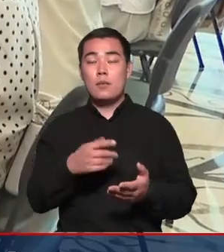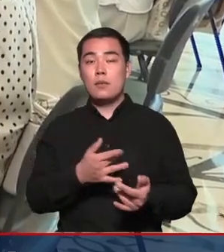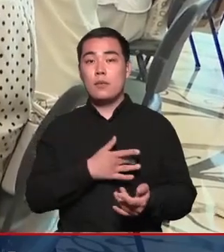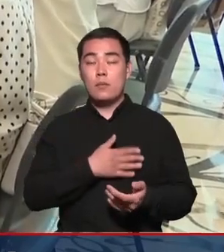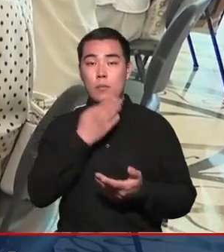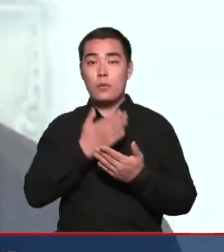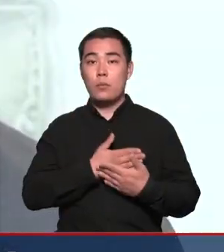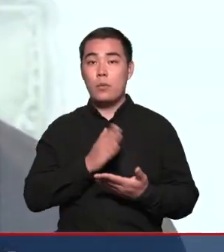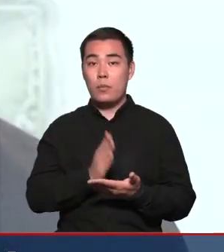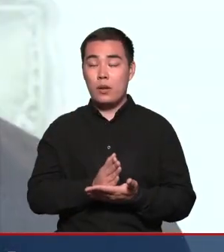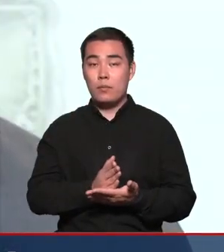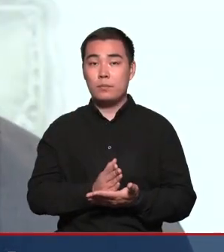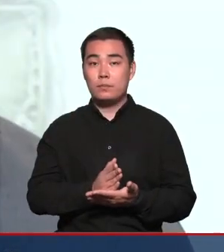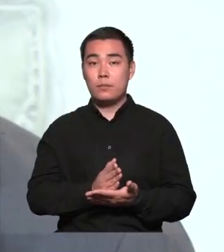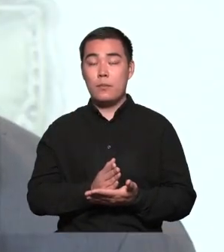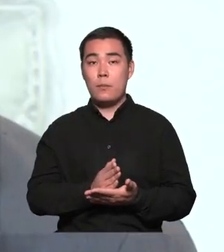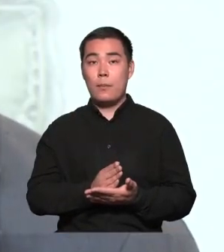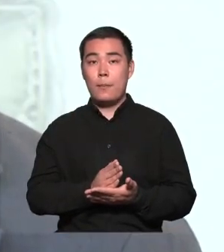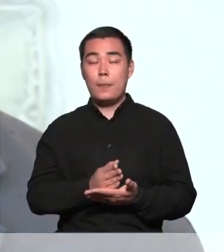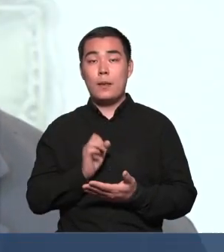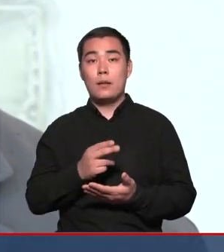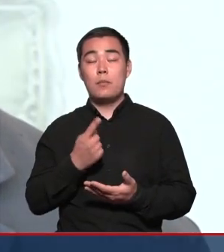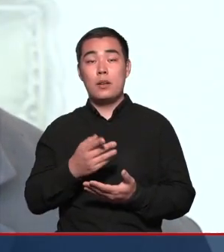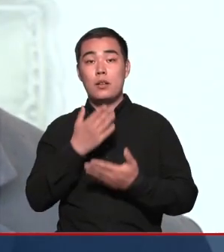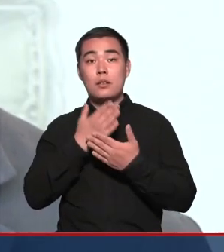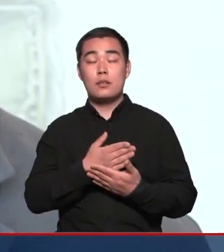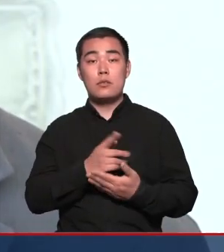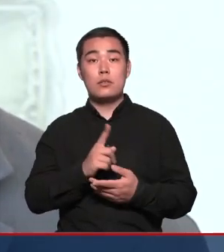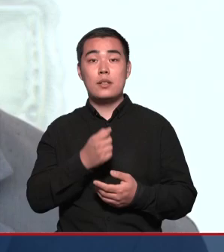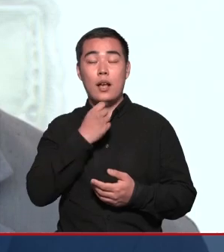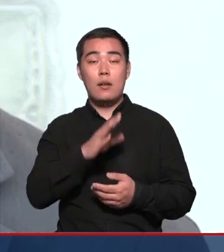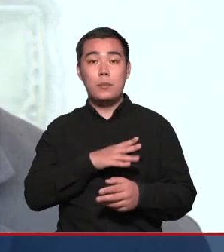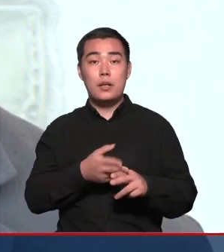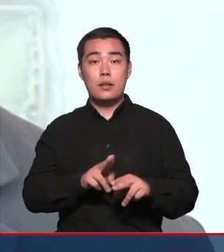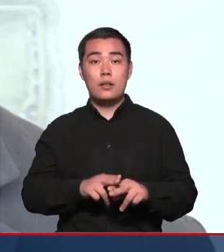осы. Бір ұнағаны